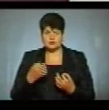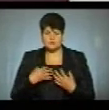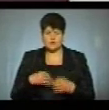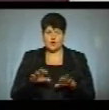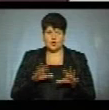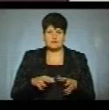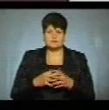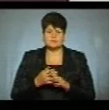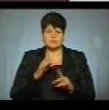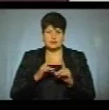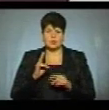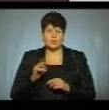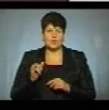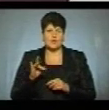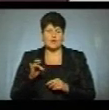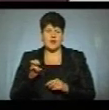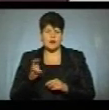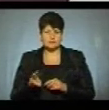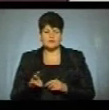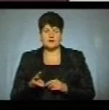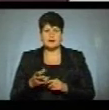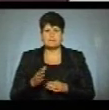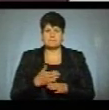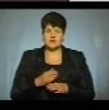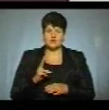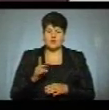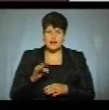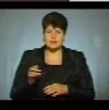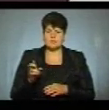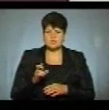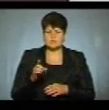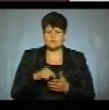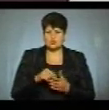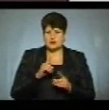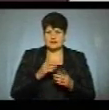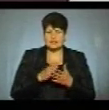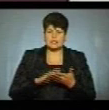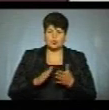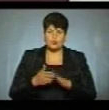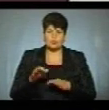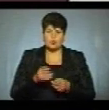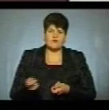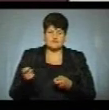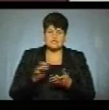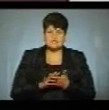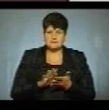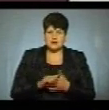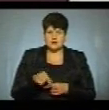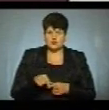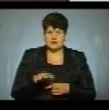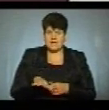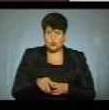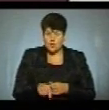голова селищної ради Курян Володимир Вишнівецький, між Курянами і Бережанською міською радою укладено договір про вивезення сміття на цю